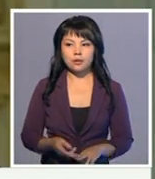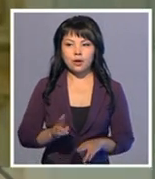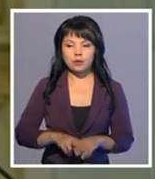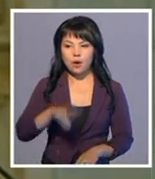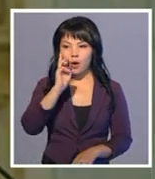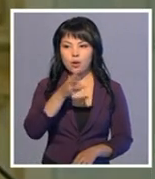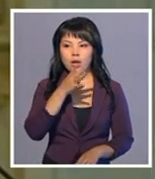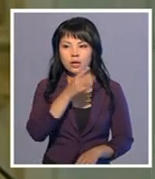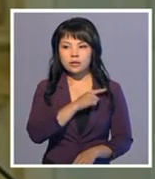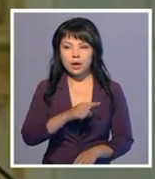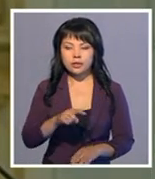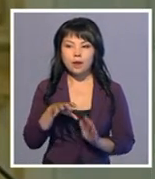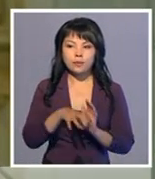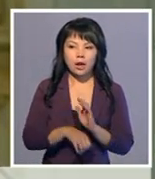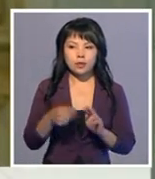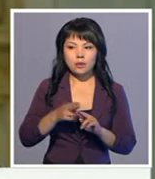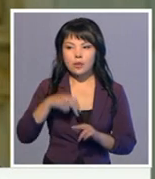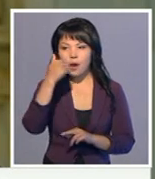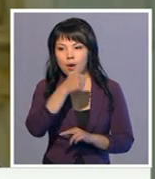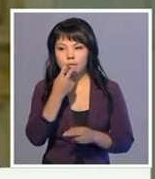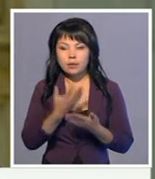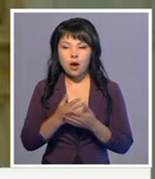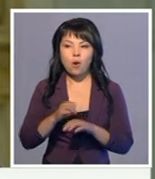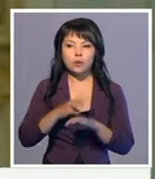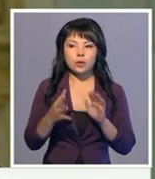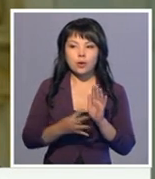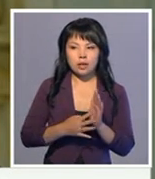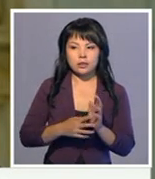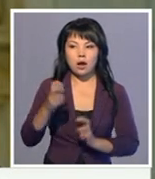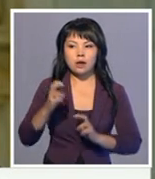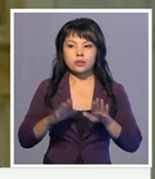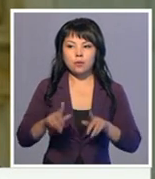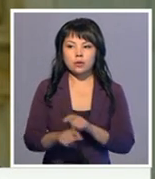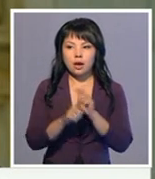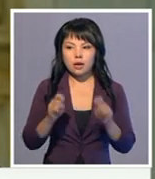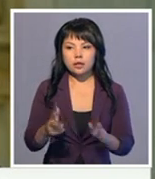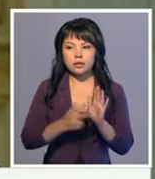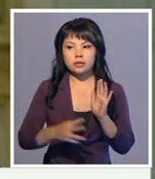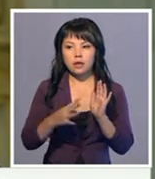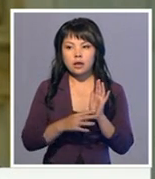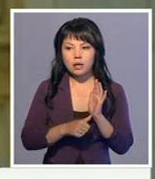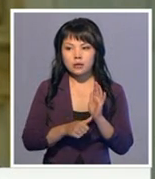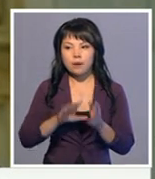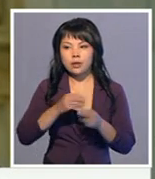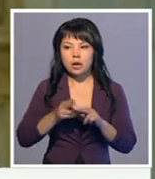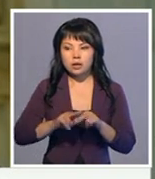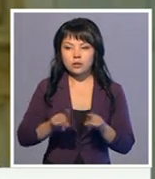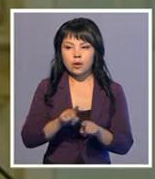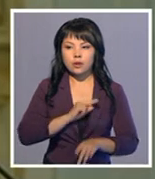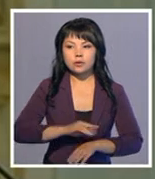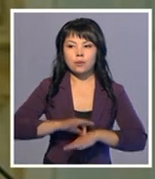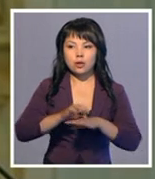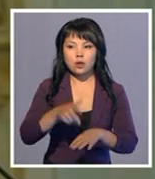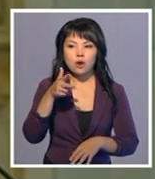Соңғы үш жылда Алматыда жаңа 19 кәсіпорын ашылды. Қазір олардың 86% толық іске қосылып, онда 3000 адам жұмыспен